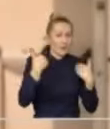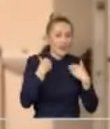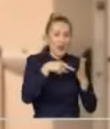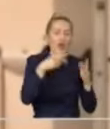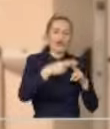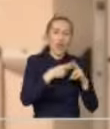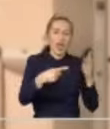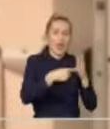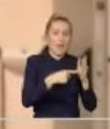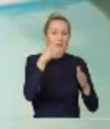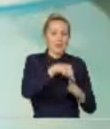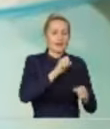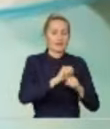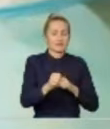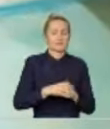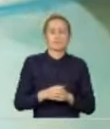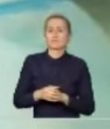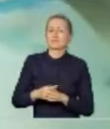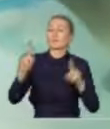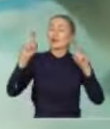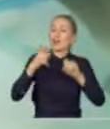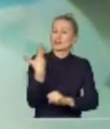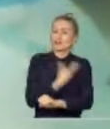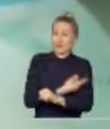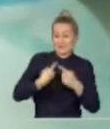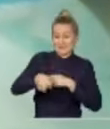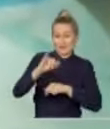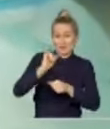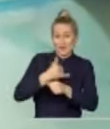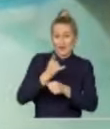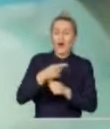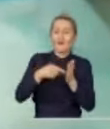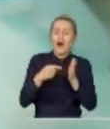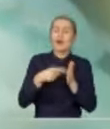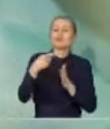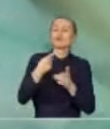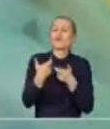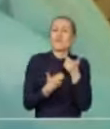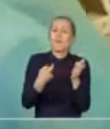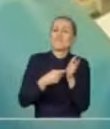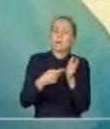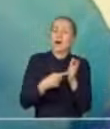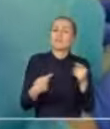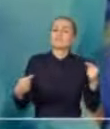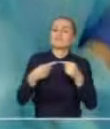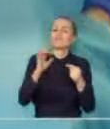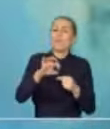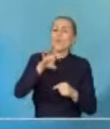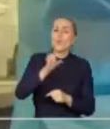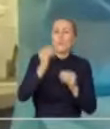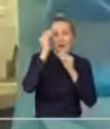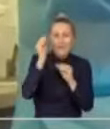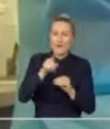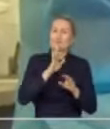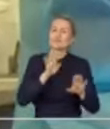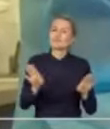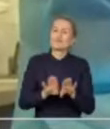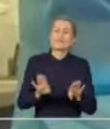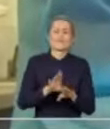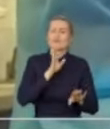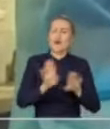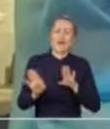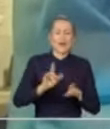terminie na szczepienie. Start szczepień już w piątek. Sama procedura w przypadku nauczycieli wyglądać będzie tak samo jak przy szczepieniach